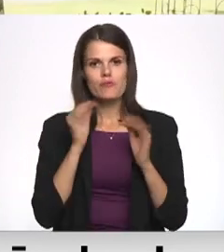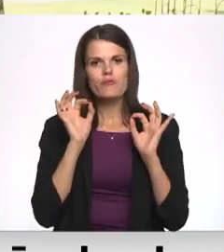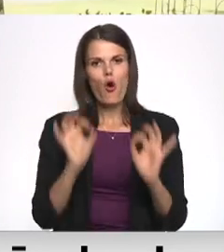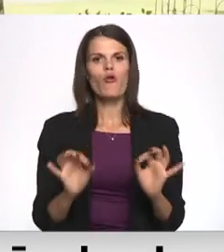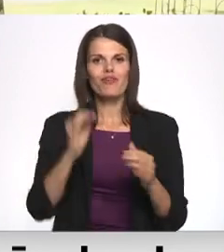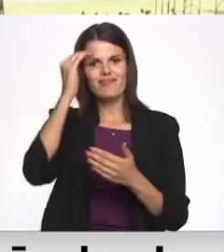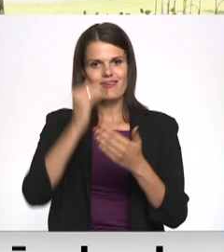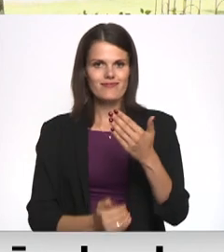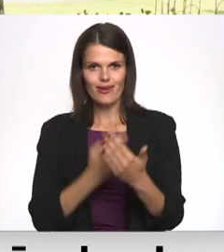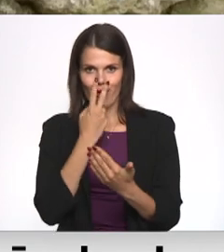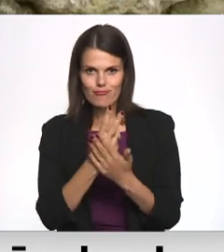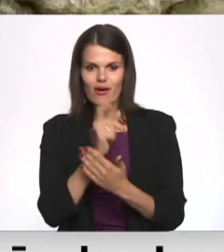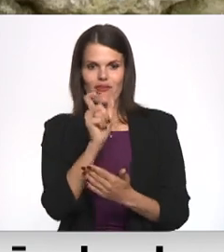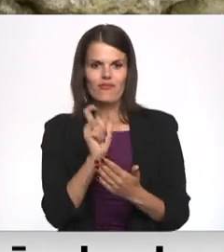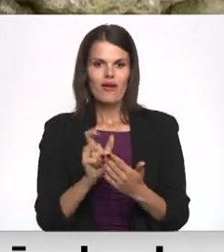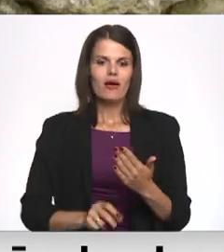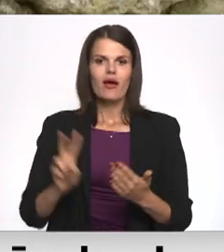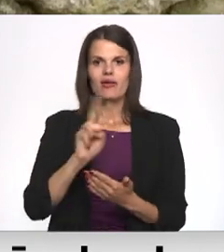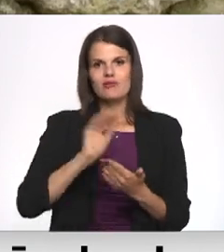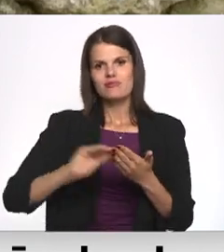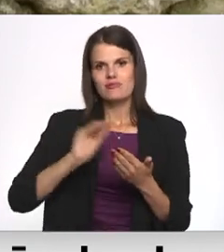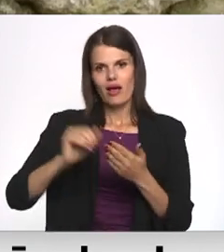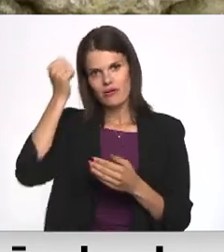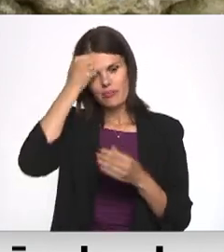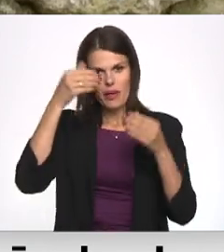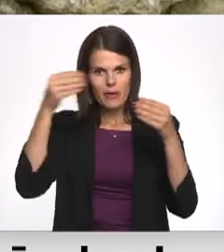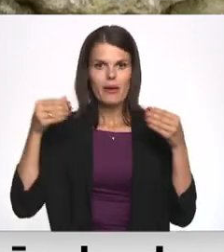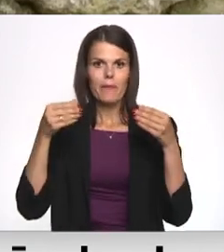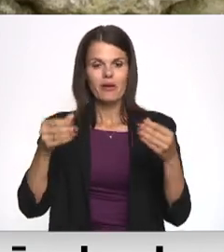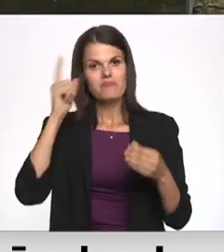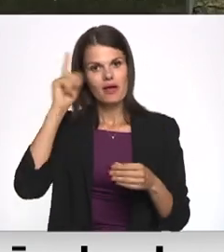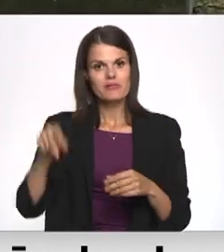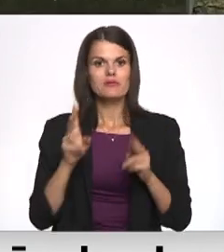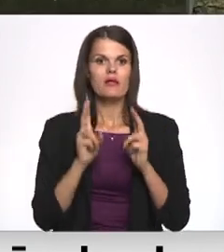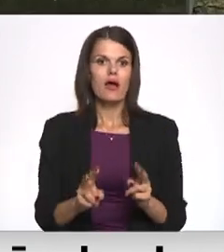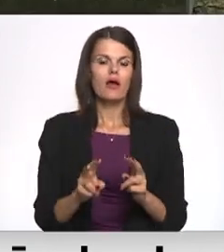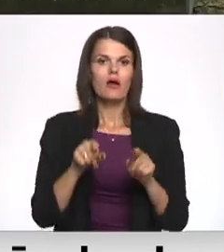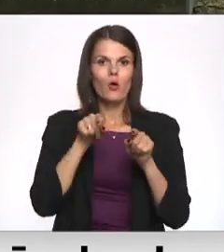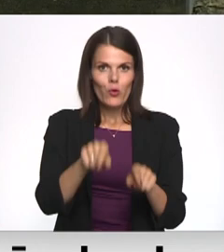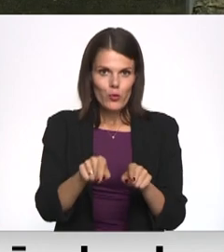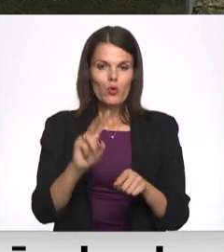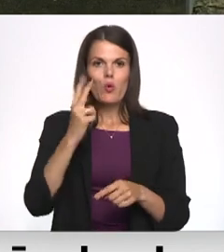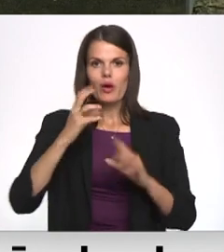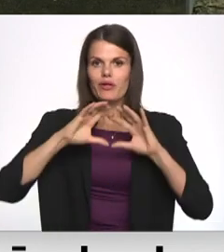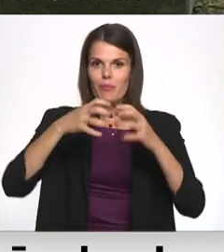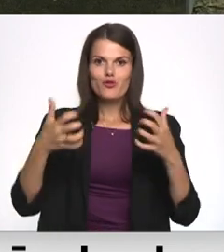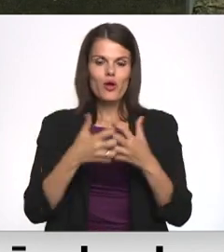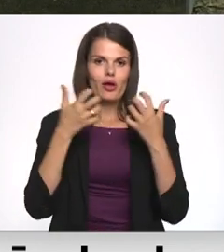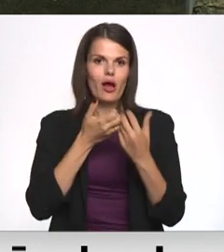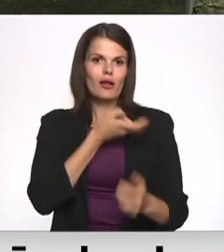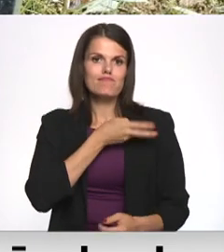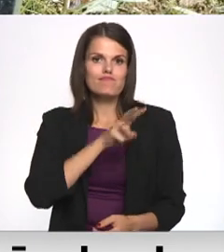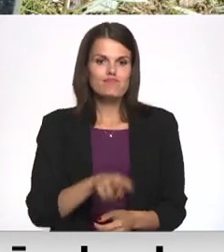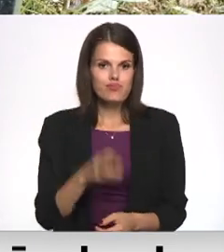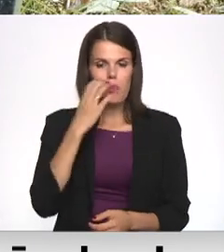oficiālajiem sarakstiem un arī vārdiem, kas rakstīti uz piemiņas plāksnēm, bija zināms, ka Rudbāržos esošajos Otrajā pasaules karā bojā